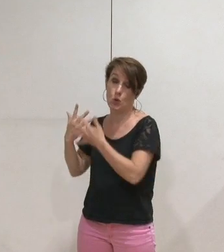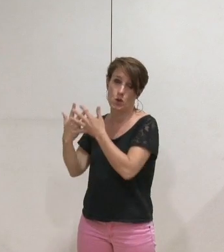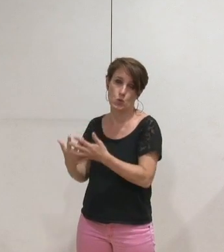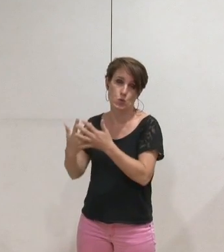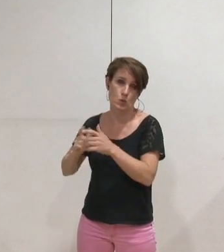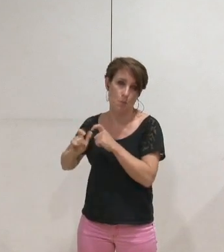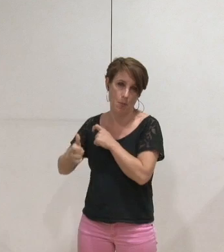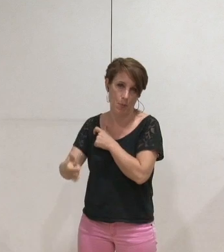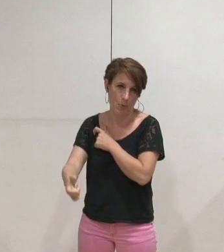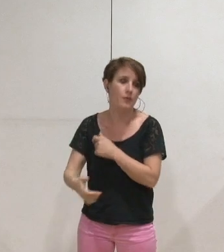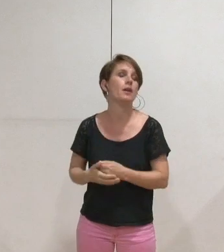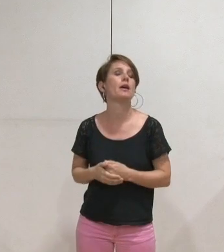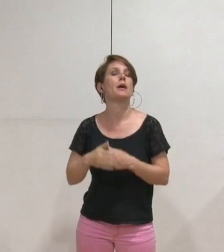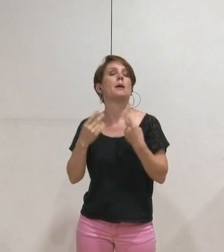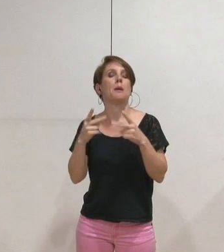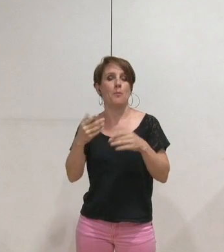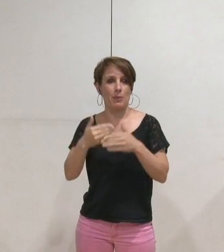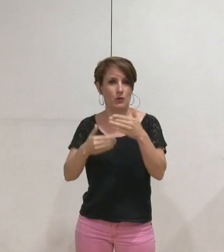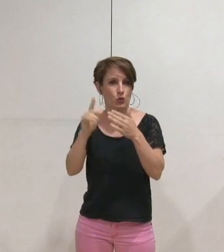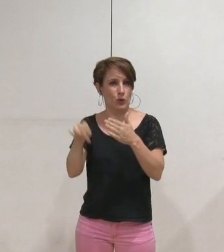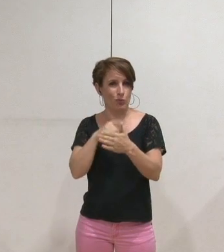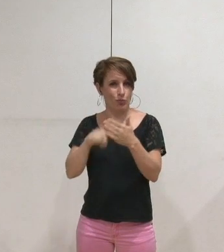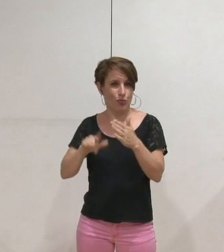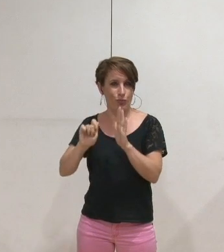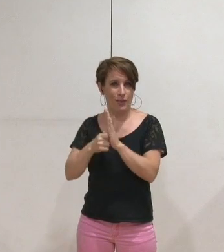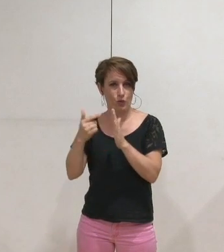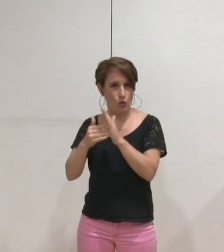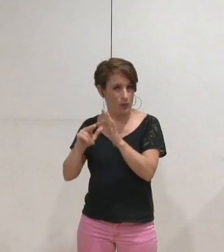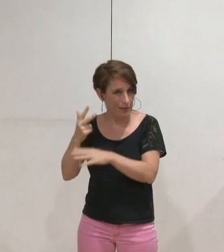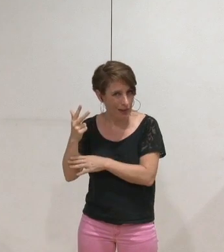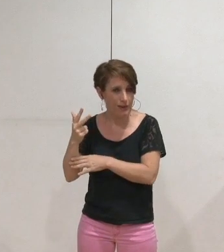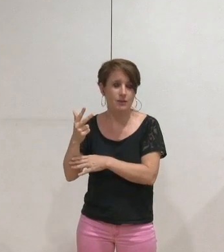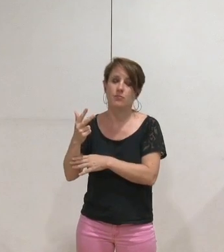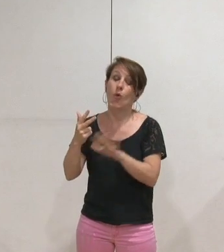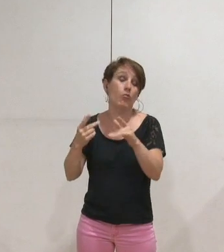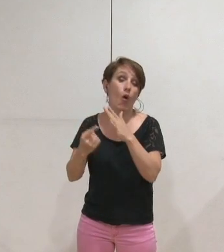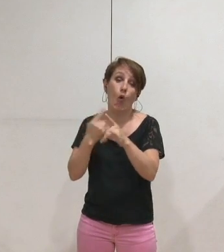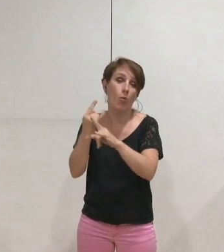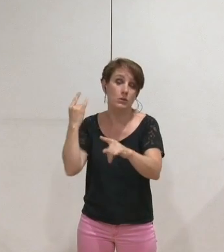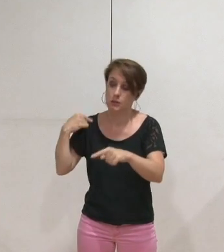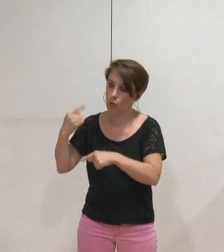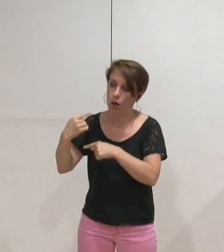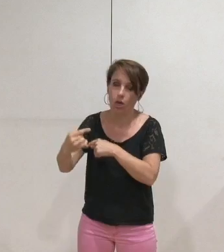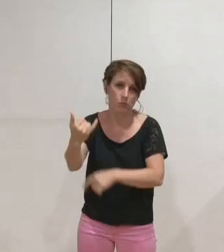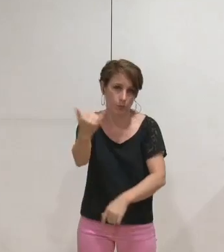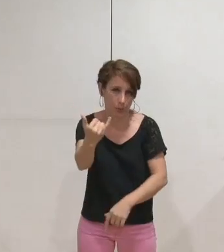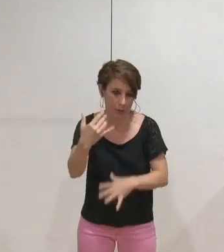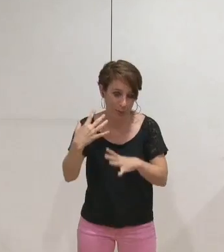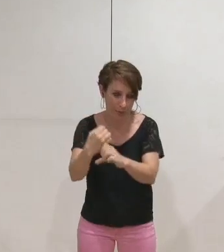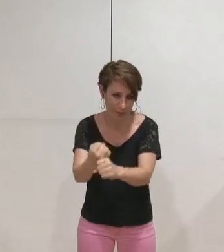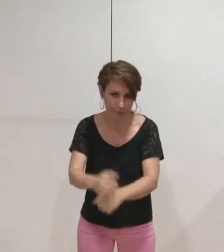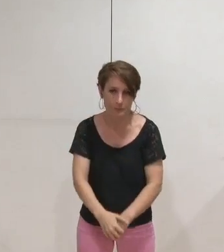du du permis de construire en en 2013 une mobilisation je je vais pas refaire le l'histoire et et